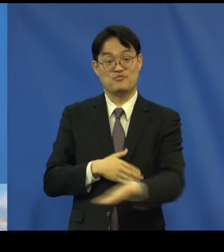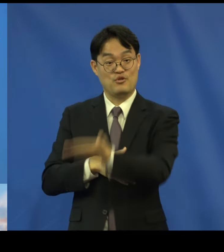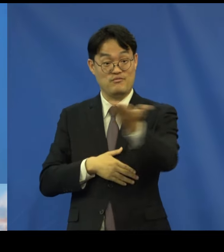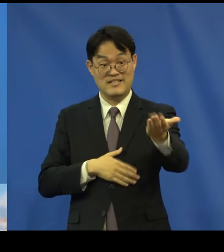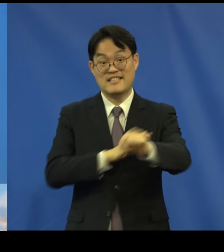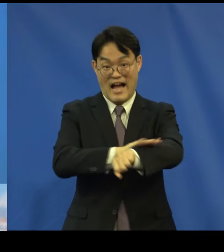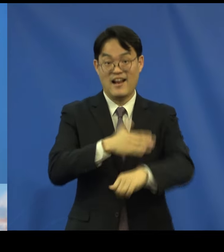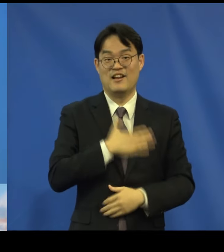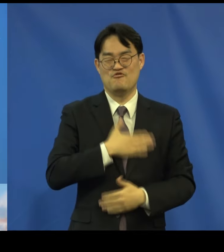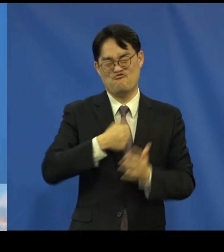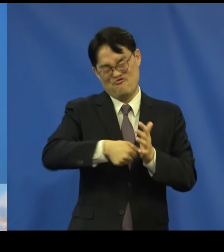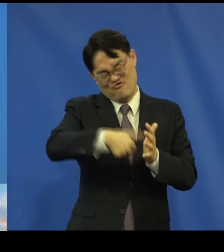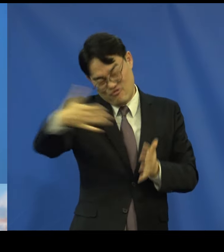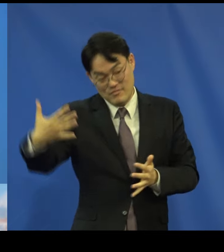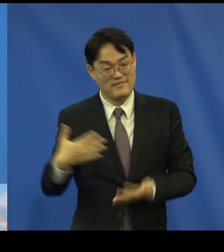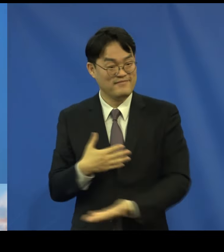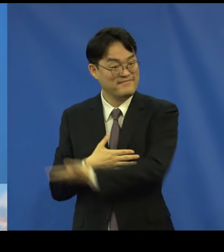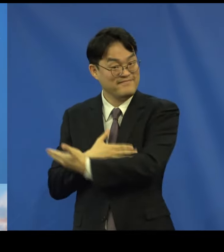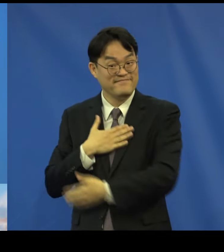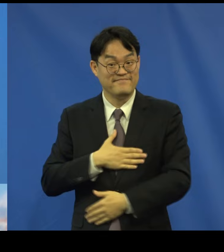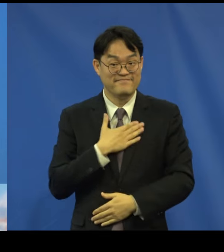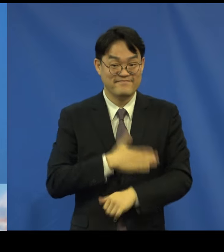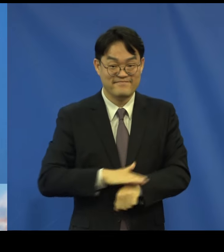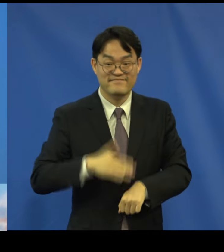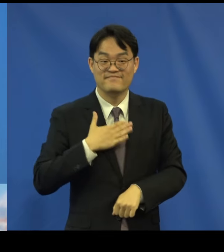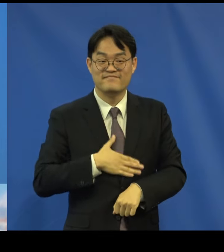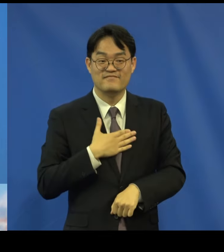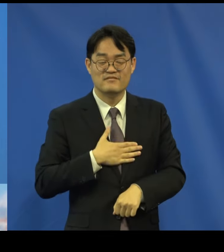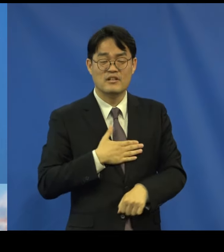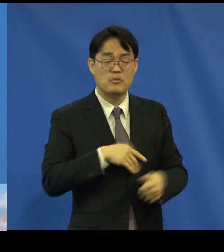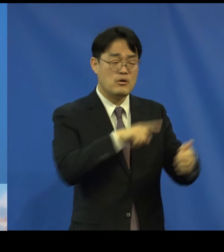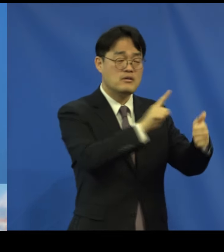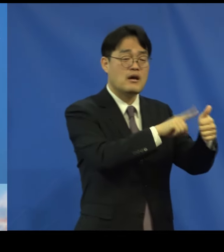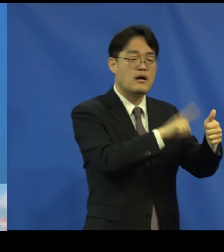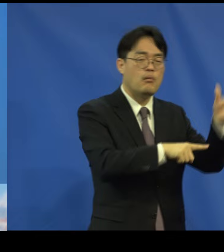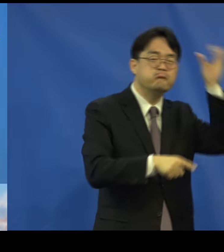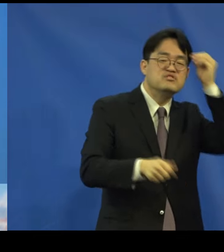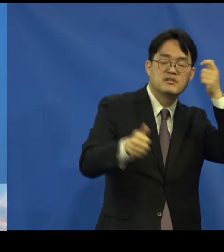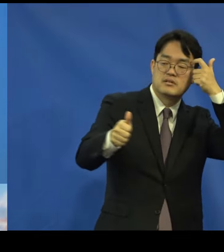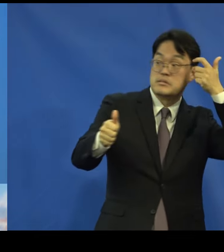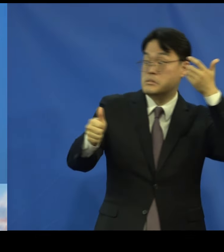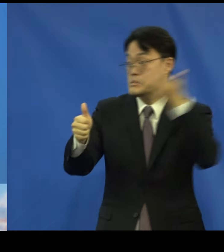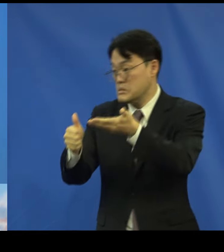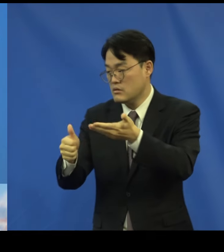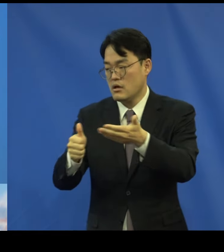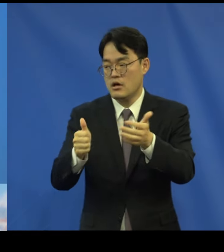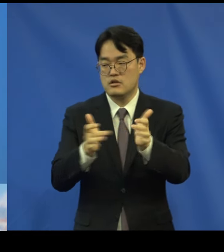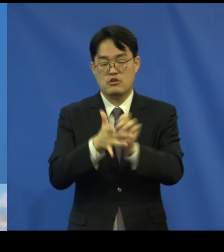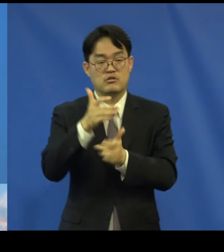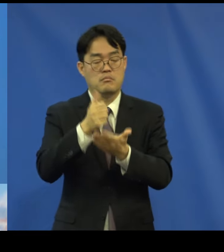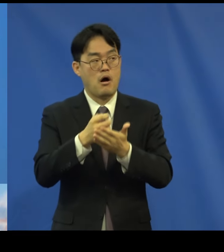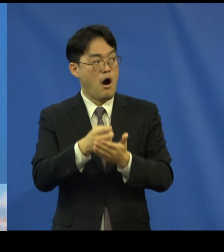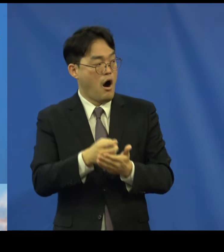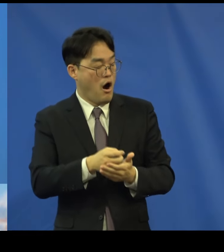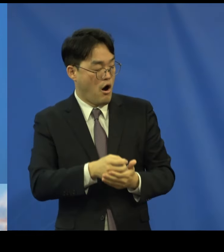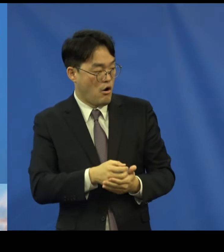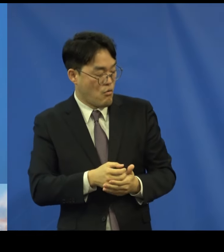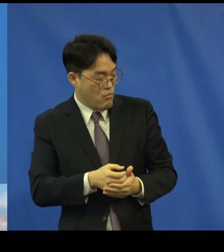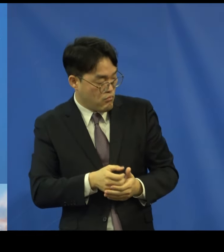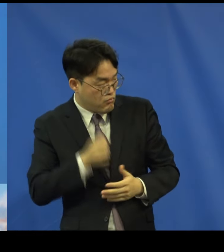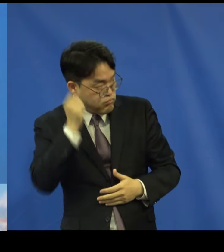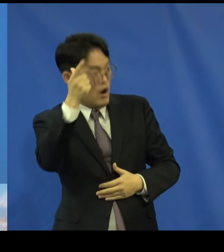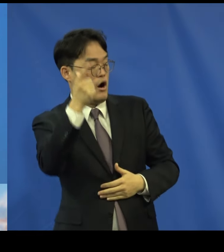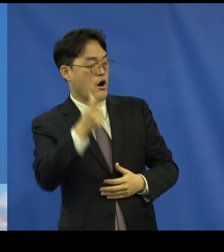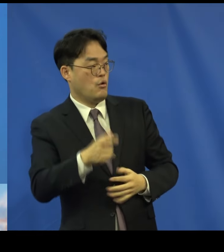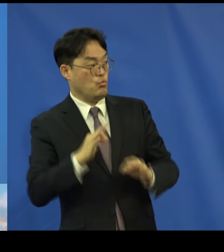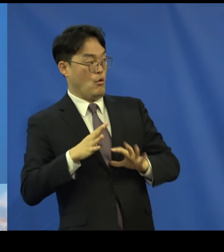구절이 이 도마의 무지 속에서 질문이 나왔는데 이 기가 막힌 답이 나온 거예요. 그래서 우리가 하여튼 그